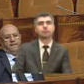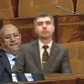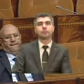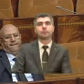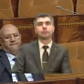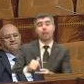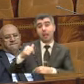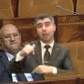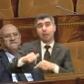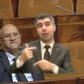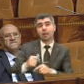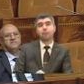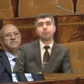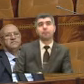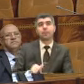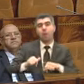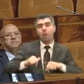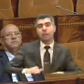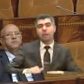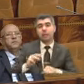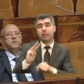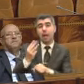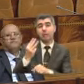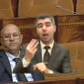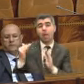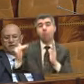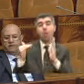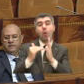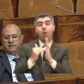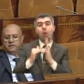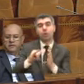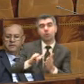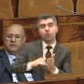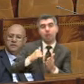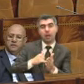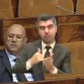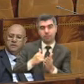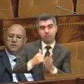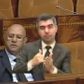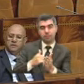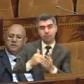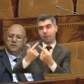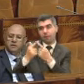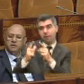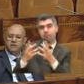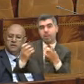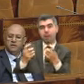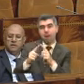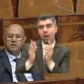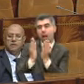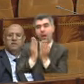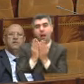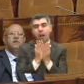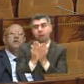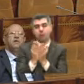هناك سيد الوزير، هناك 3 ملايين من الشباب اللي ما ساعدهمش الحظ او لما ما قراوش، ما عندهمش، لا